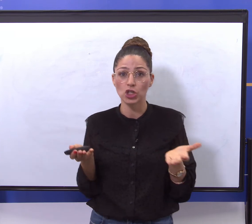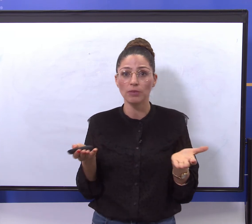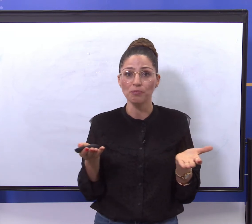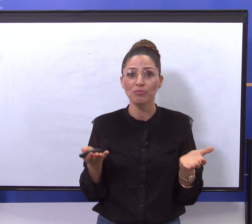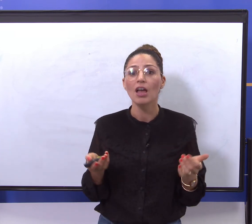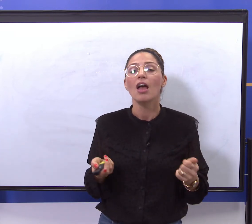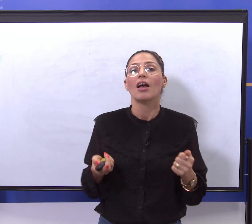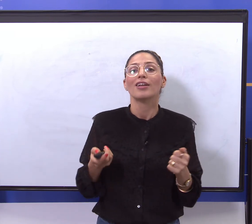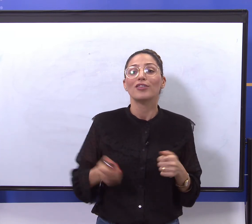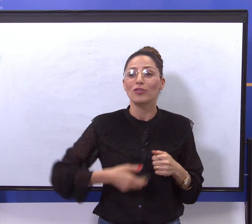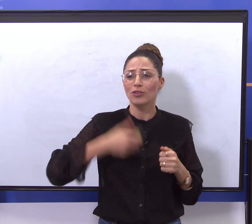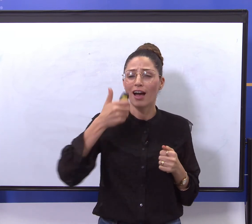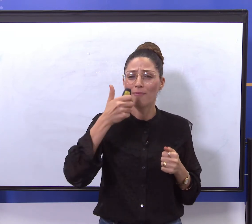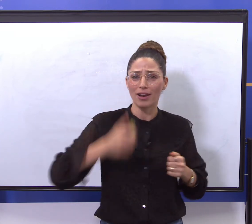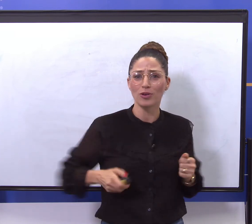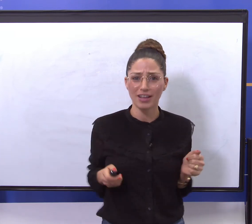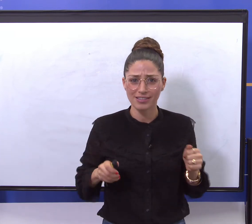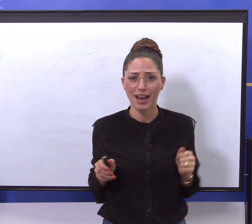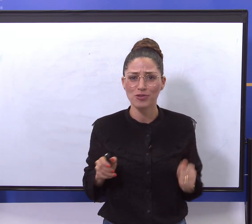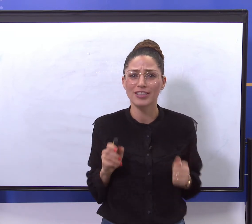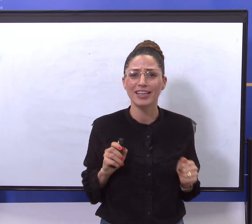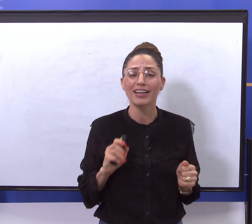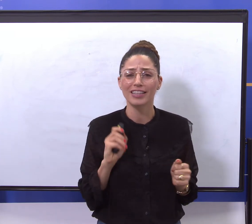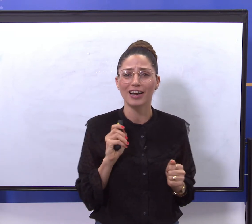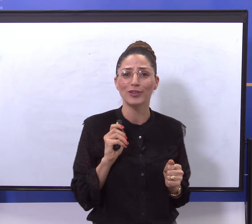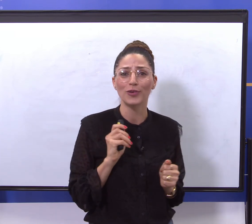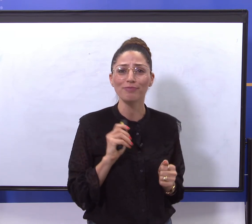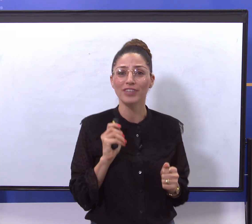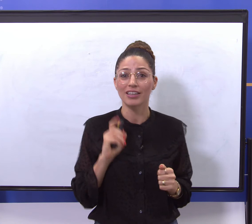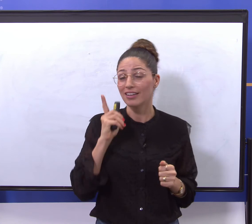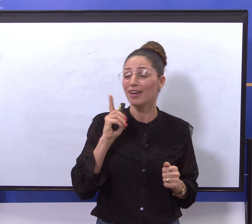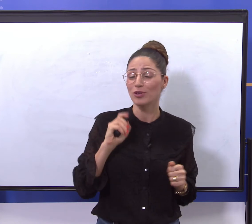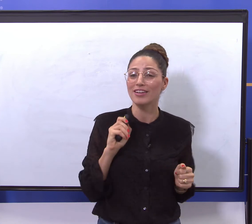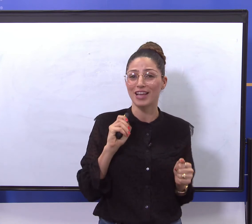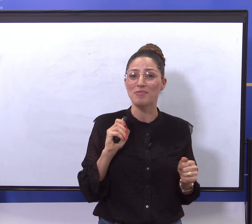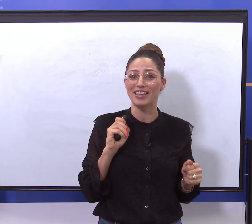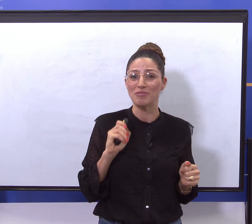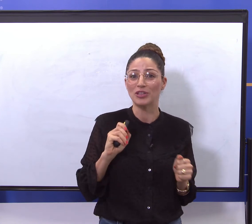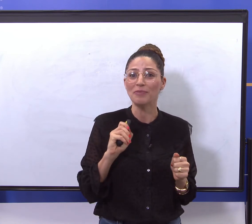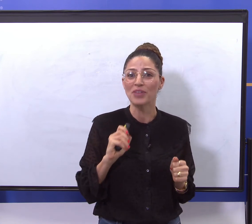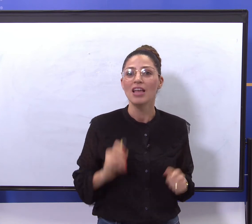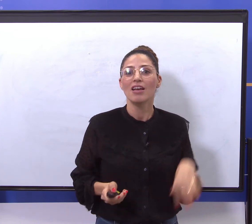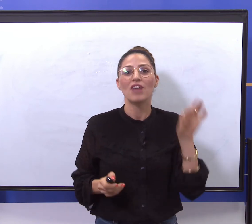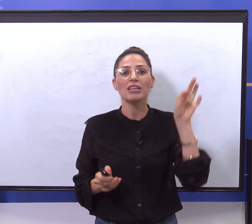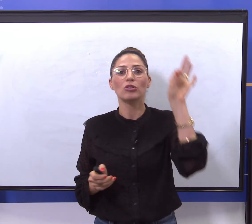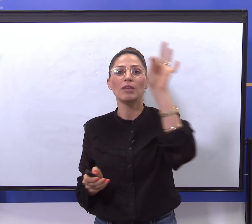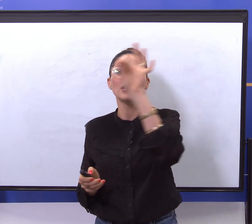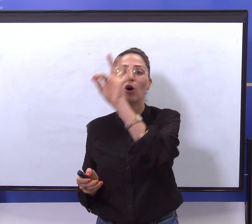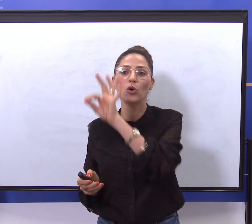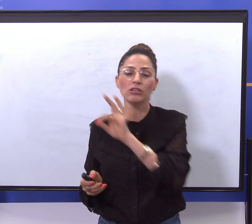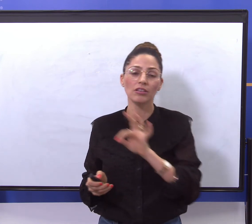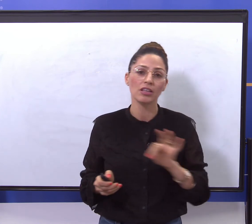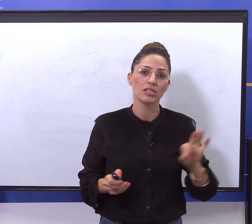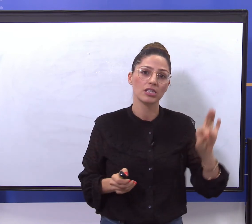את המגשים. תודה רבה למוטי הצלם שהזכיר לי את הקרטון. כן, כן, מוטי הצלם מצלם אותי. ואז מותחים